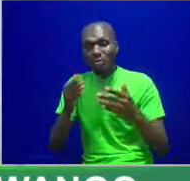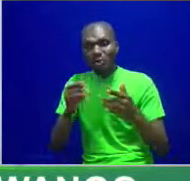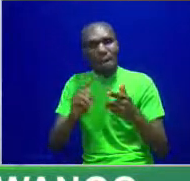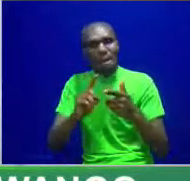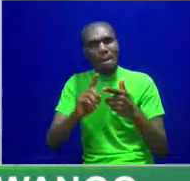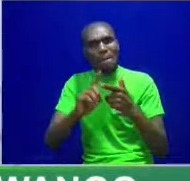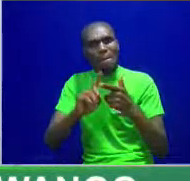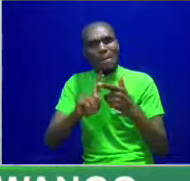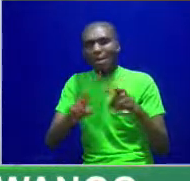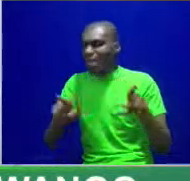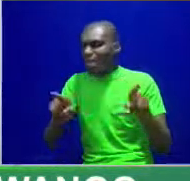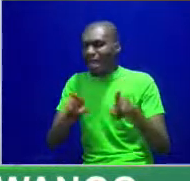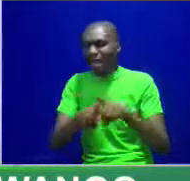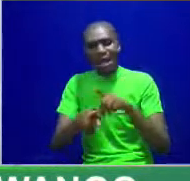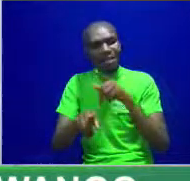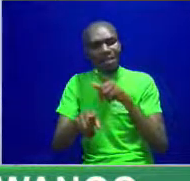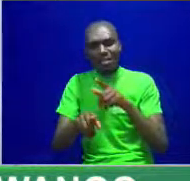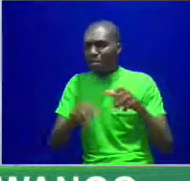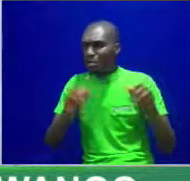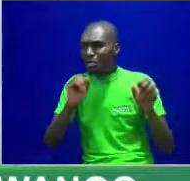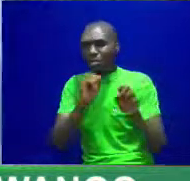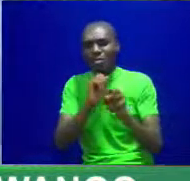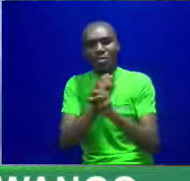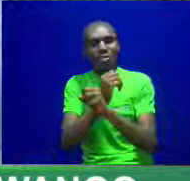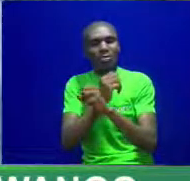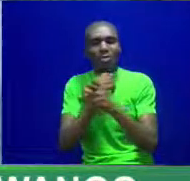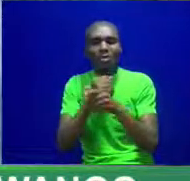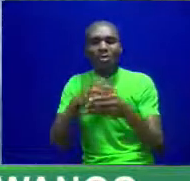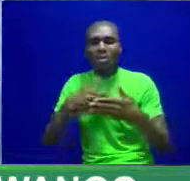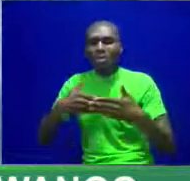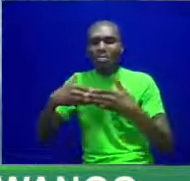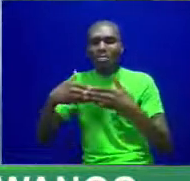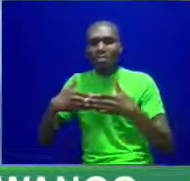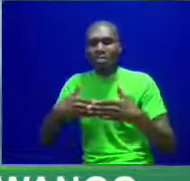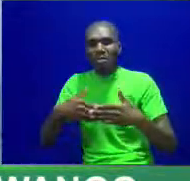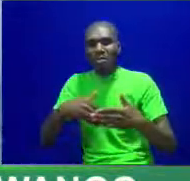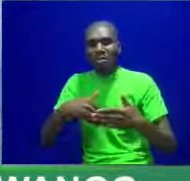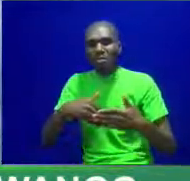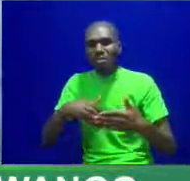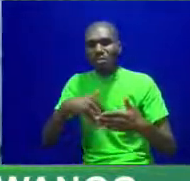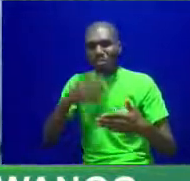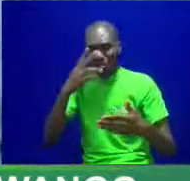but definitely there's no way he'll ever see again.